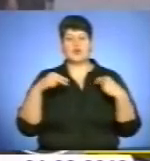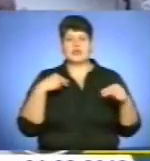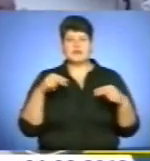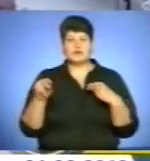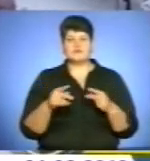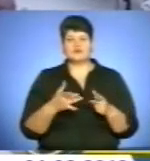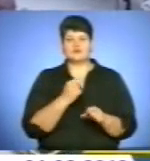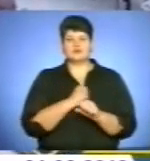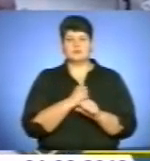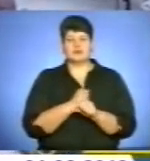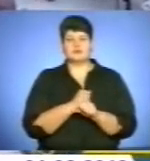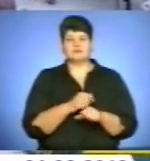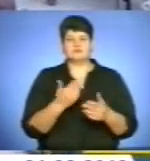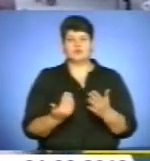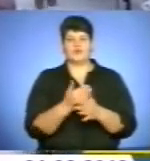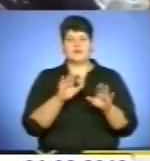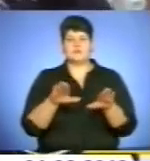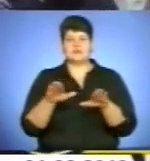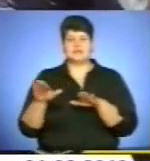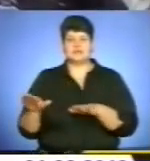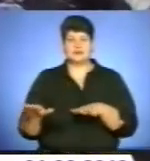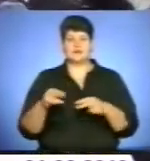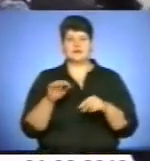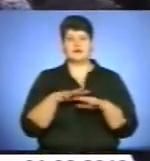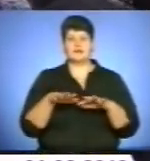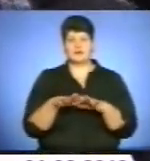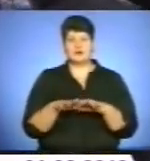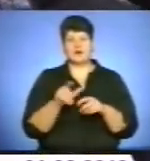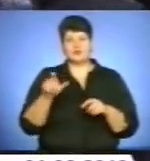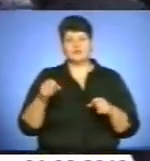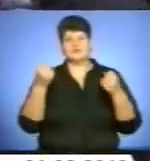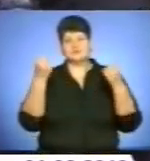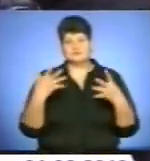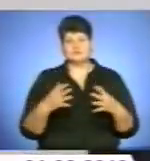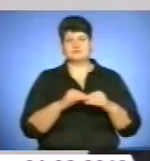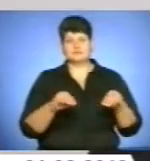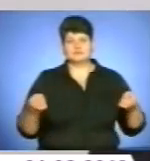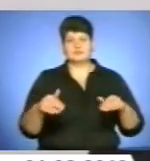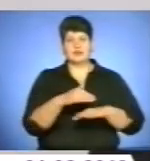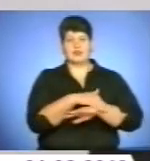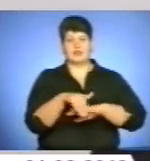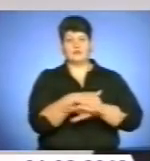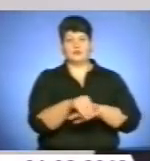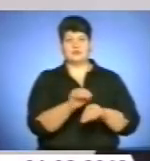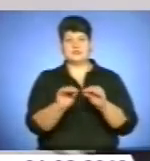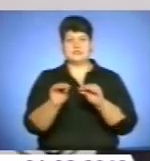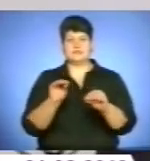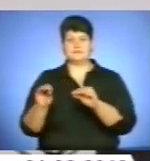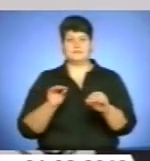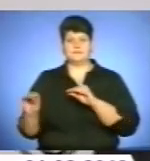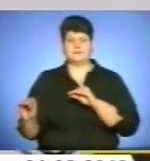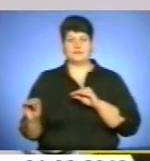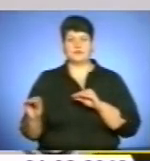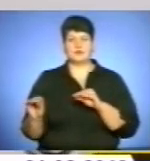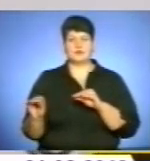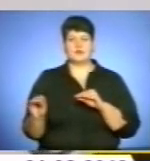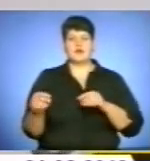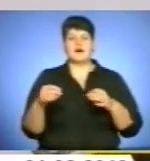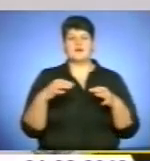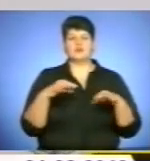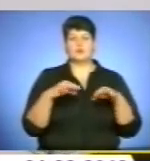місця на новому ринку. Але продавці і надалі розкладають свій товар на тротуарі. Жителі вулиці Тернопільської,